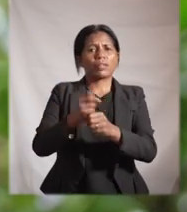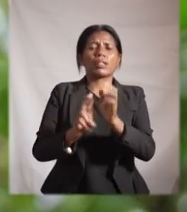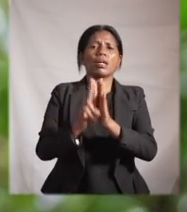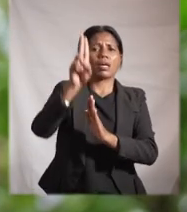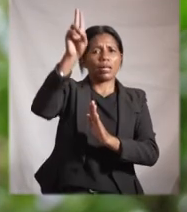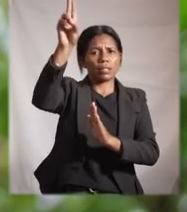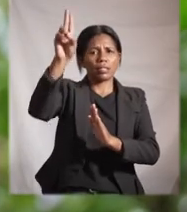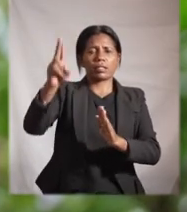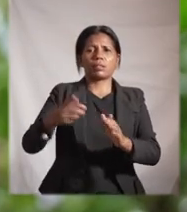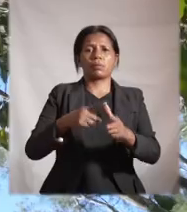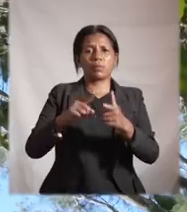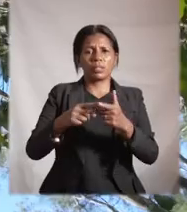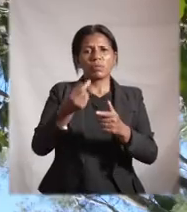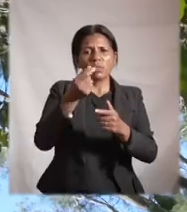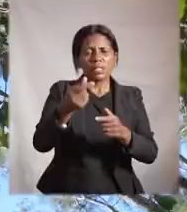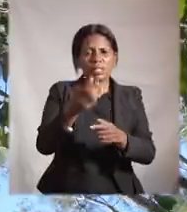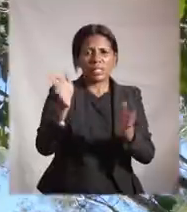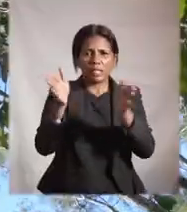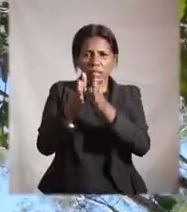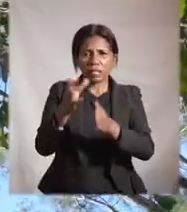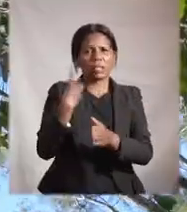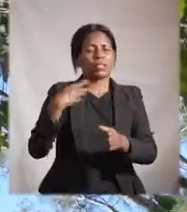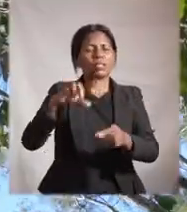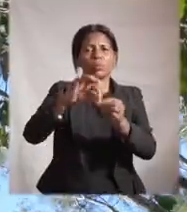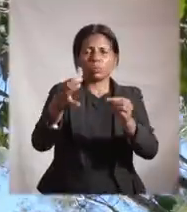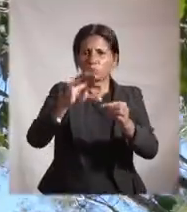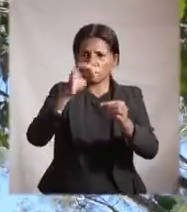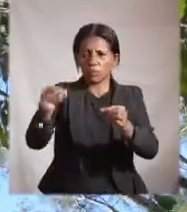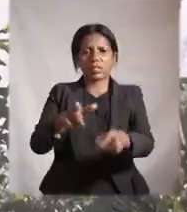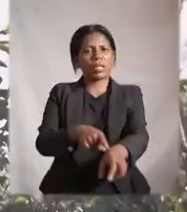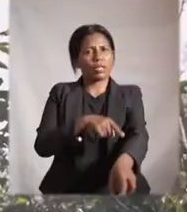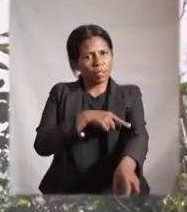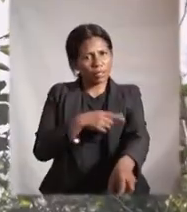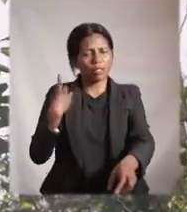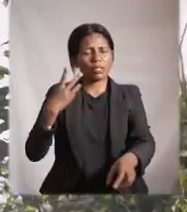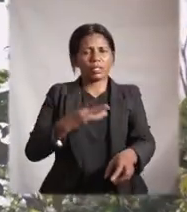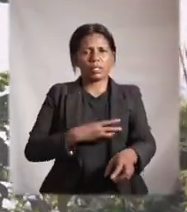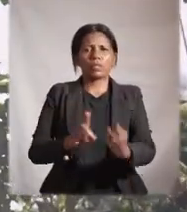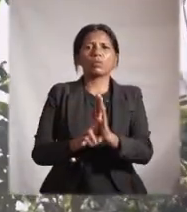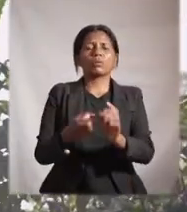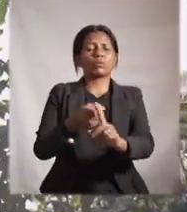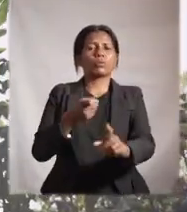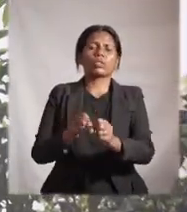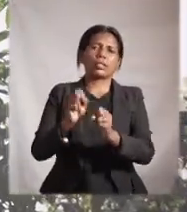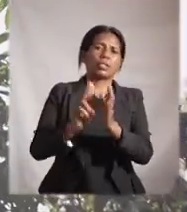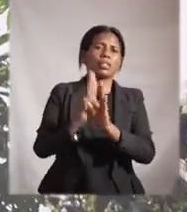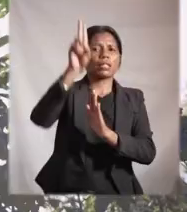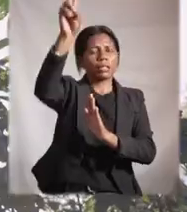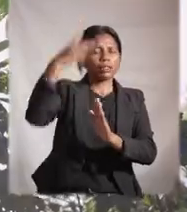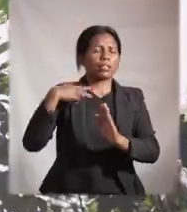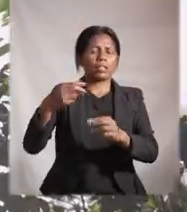asliu, depois musan lutuk, no ita kumos parikaru liu, entau ni tarasik ba ita hosi kenaruk, tarasik